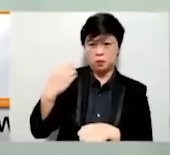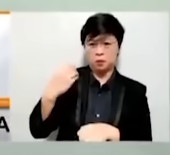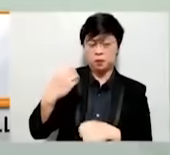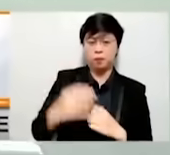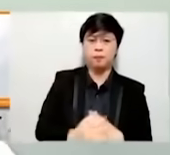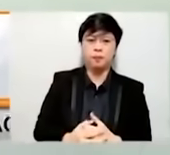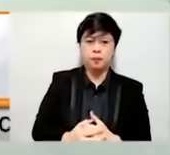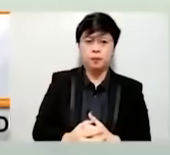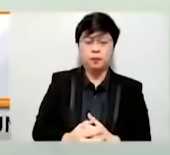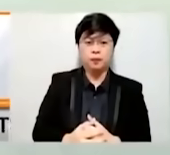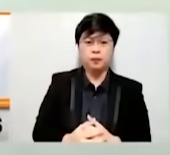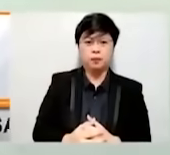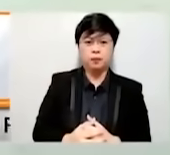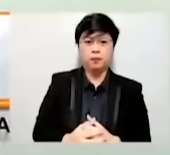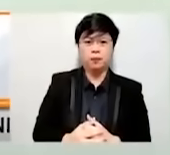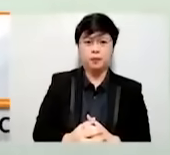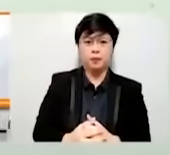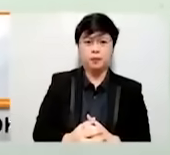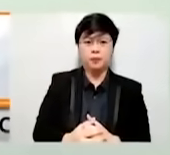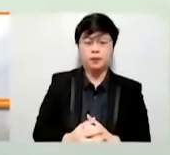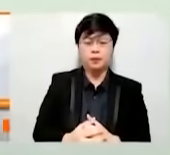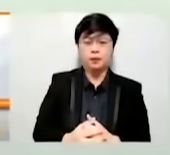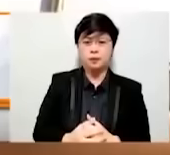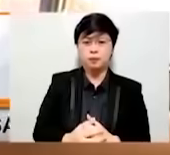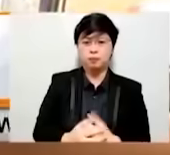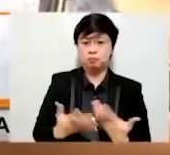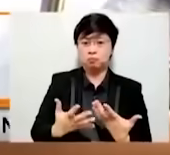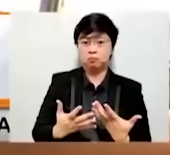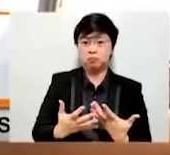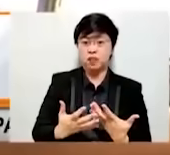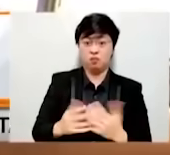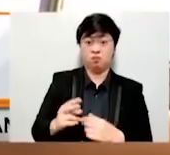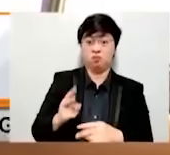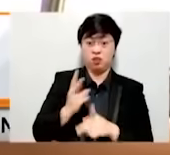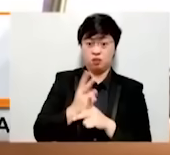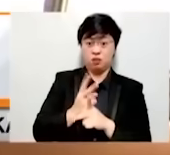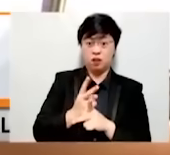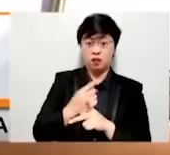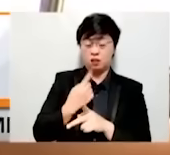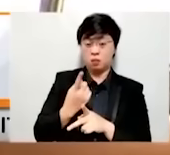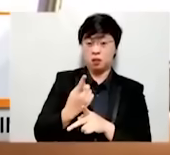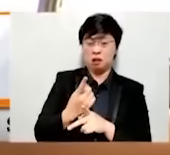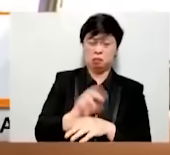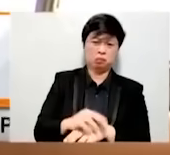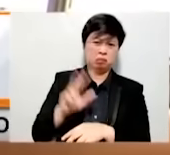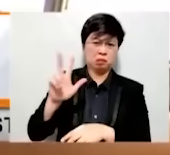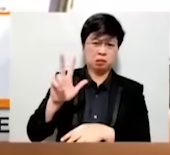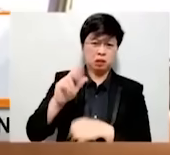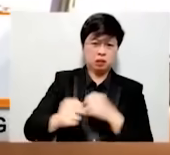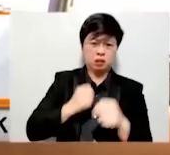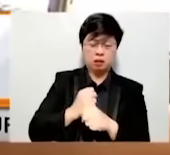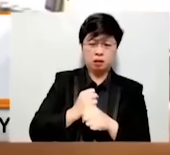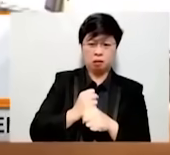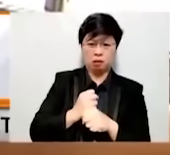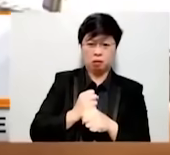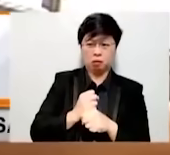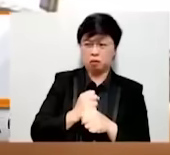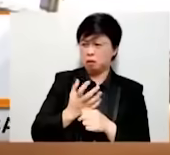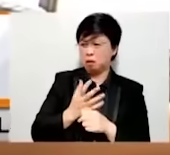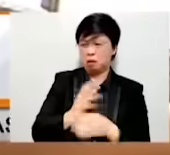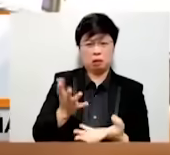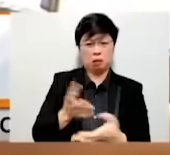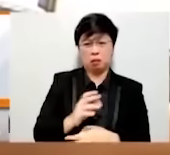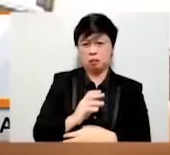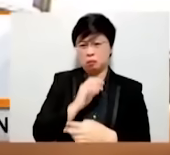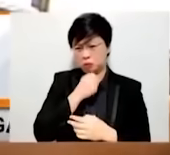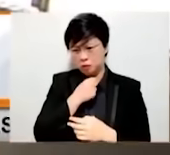edi baka po abut, baka yun na yung mga tatlong taon na limang taon na luma na ho yun. Bakit ito? Ay, ito ay matibay talaga ho. It